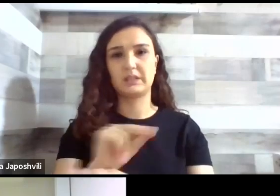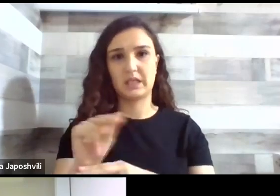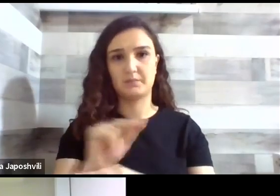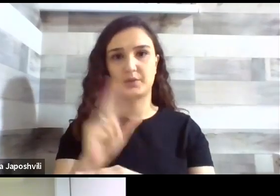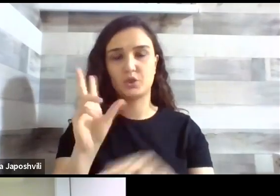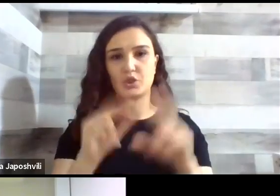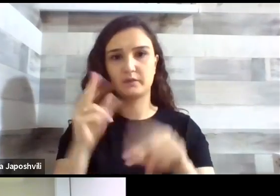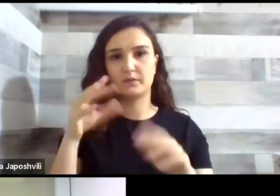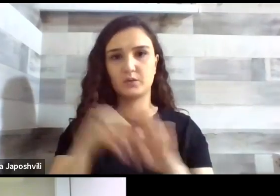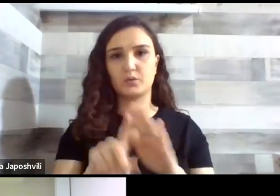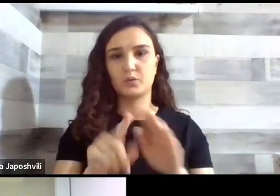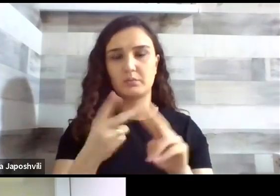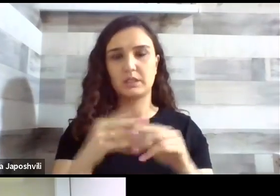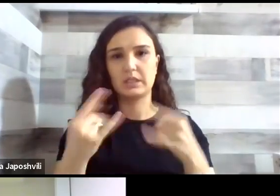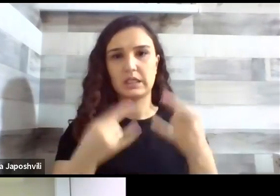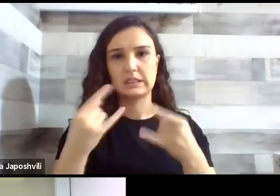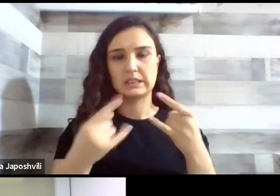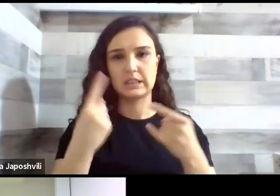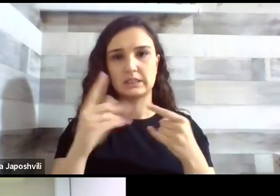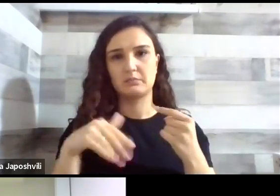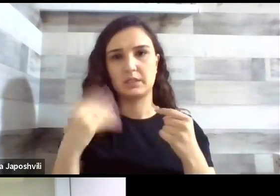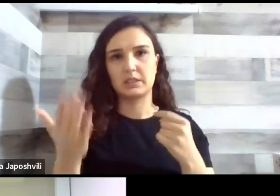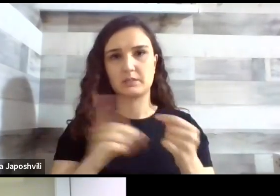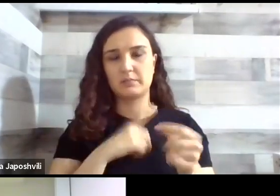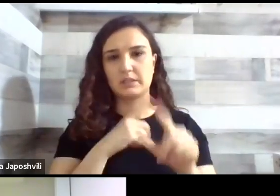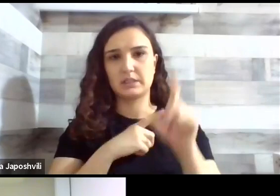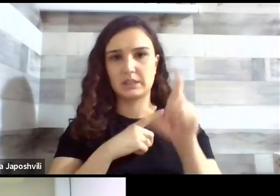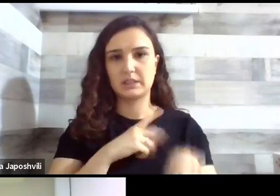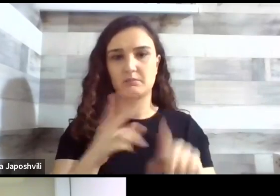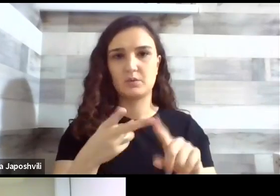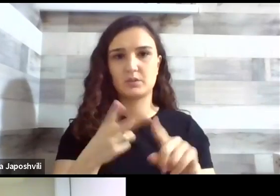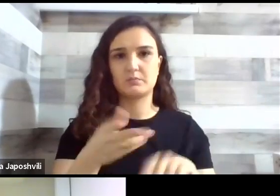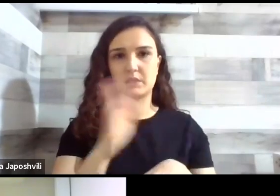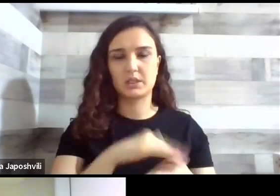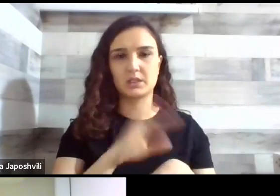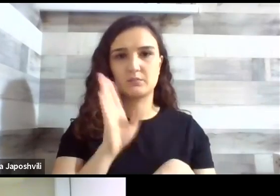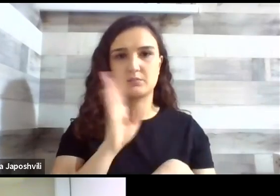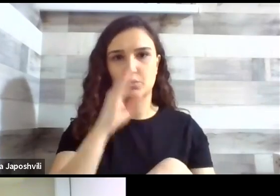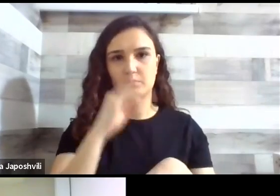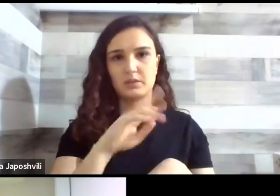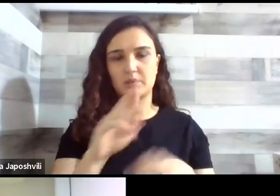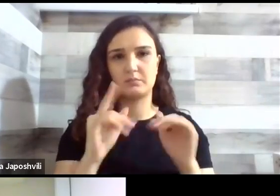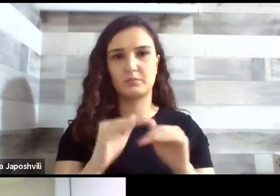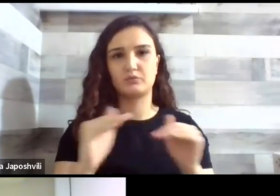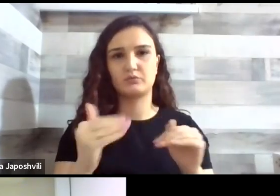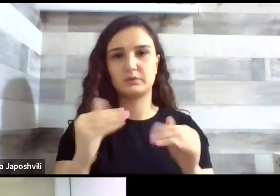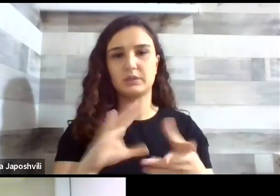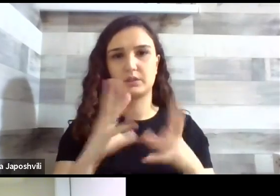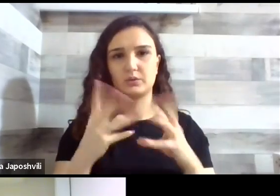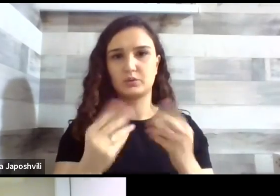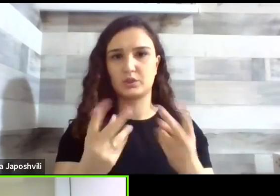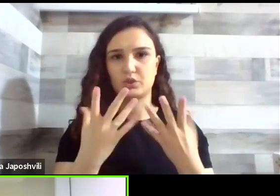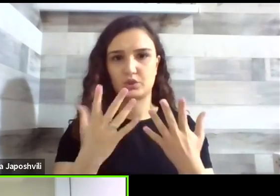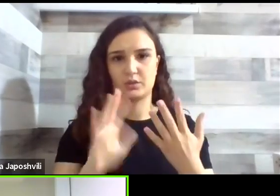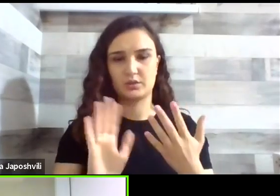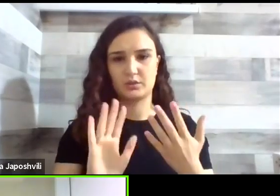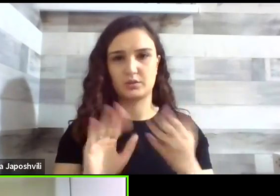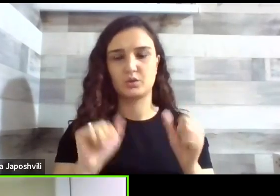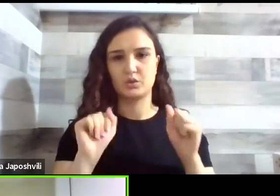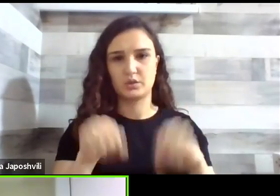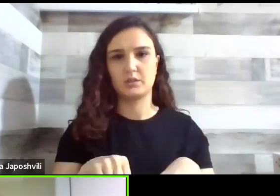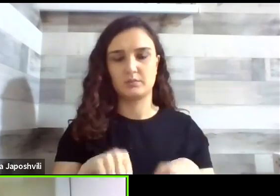ის, რომ ეკრანის ერთ მხარეს სპეციალისტია და მეორე მხარეს მშობელია და ბავშვი საერთოდ არ ჩანს.